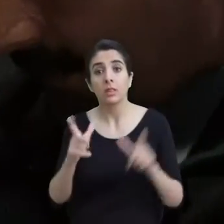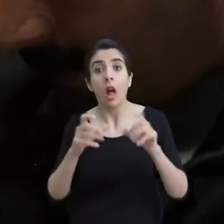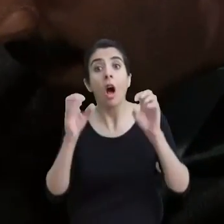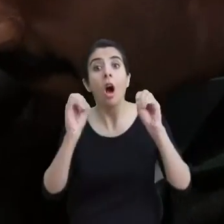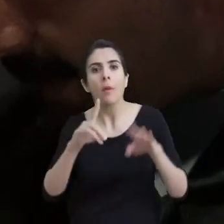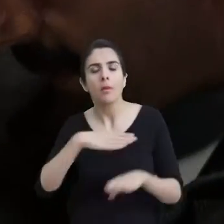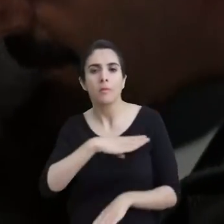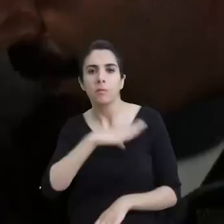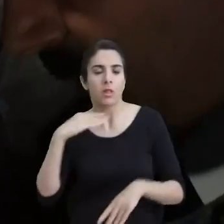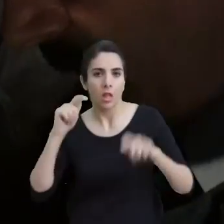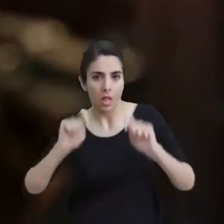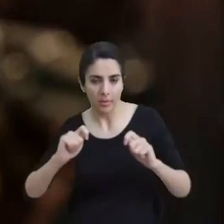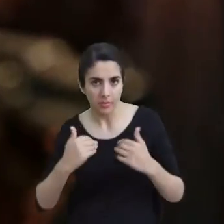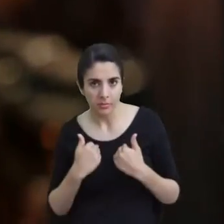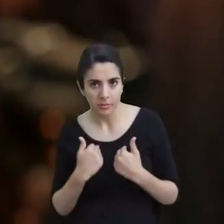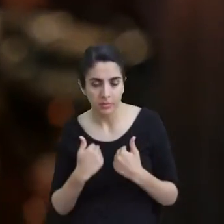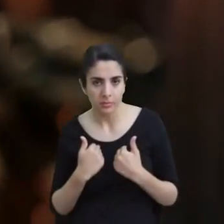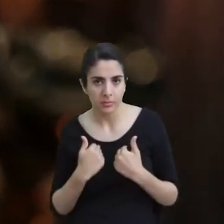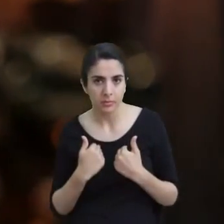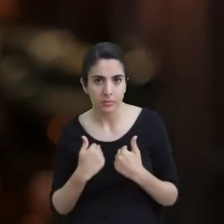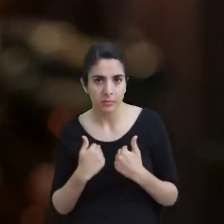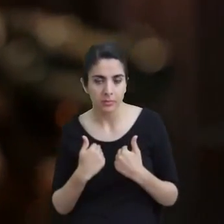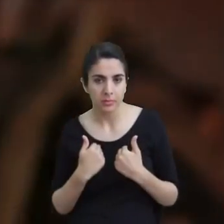Silahlarınızı atmazsanız boğazını keserim.